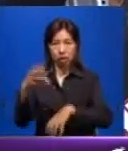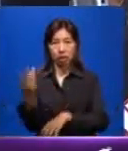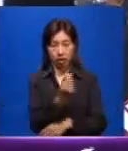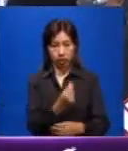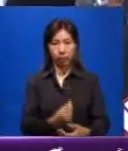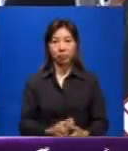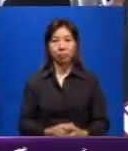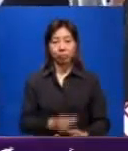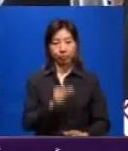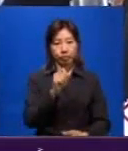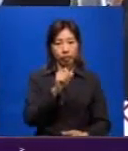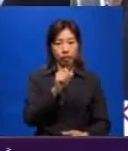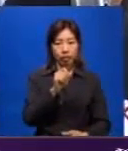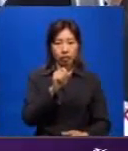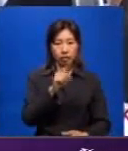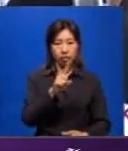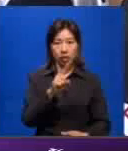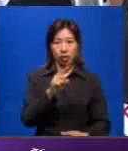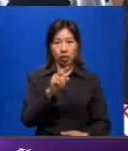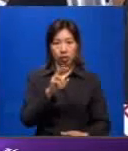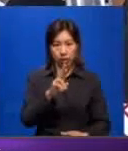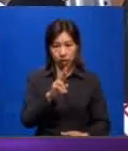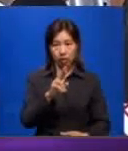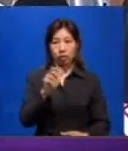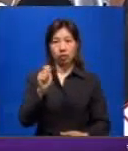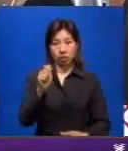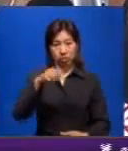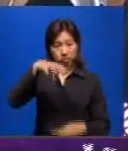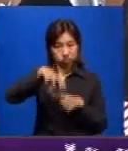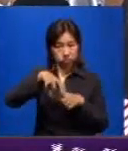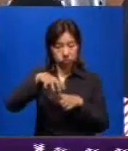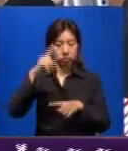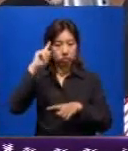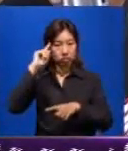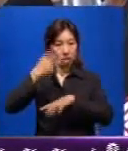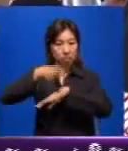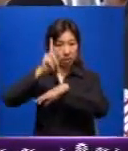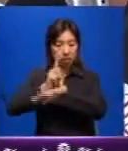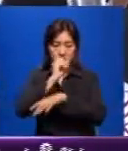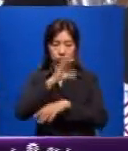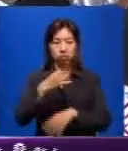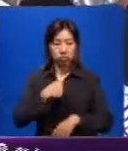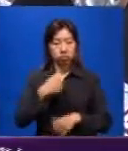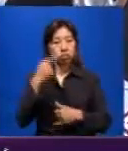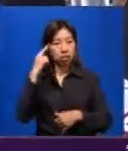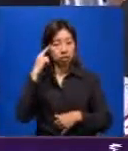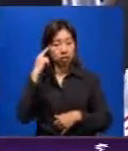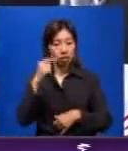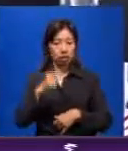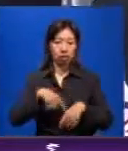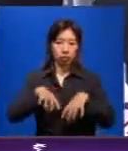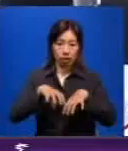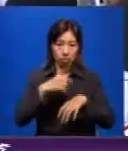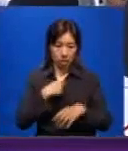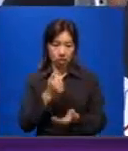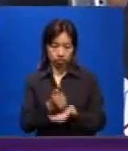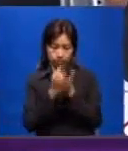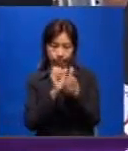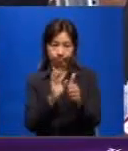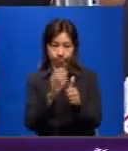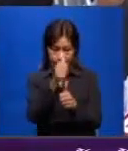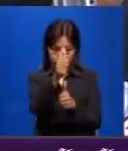รึกษาสอรสเปิดเผยนะคะว่าทางสอรสเตรียมเชิญกกต.มาให้คำปรึกษาเพื่อให้การเลือกตั้งในกรุงเทพมหานครและป